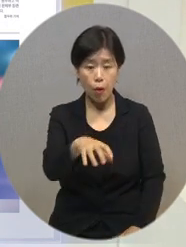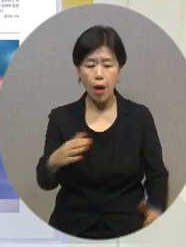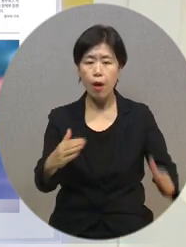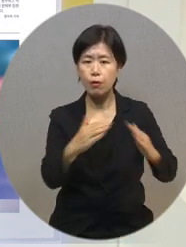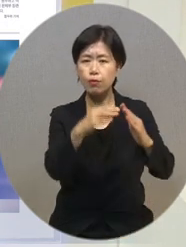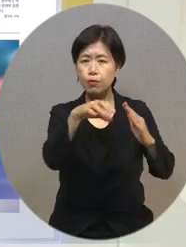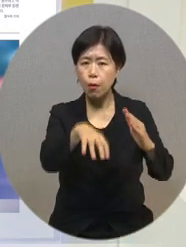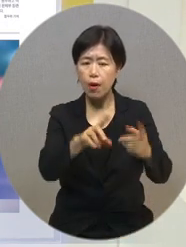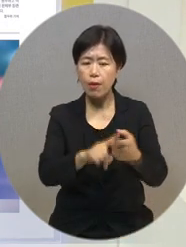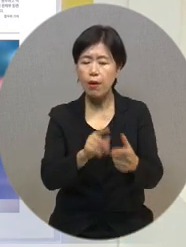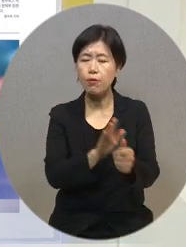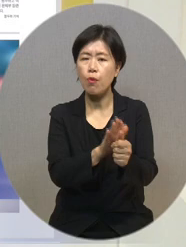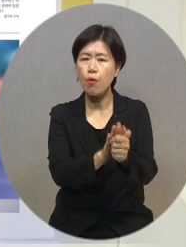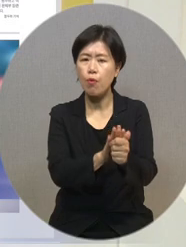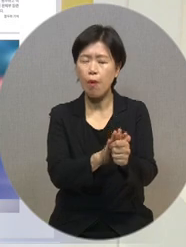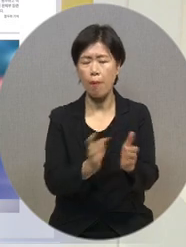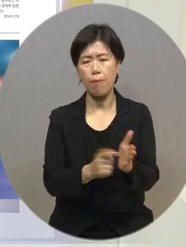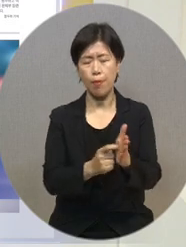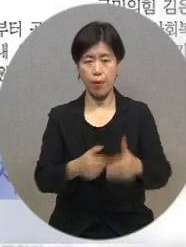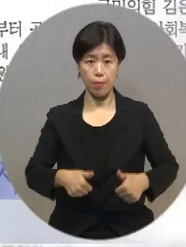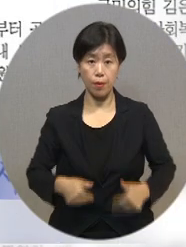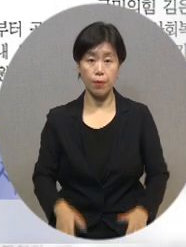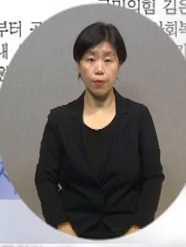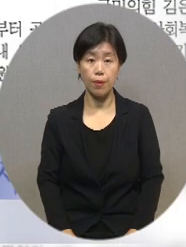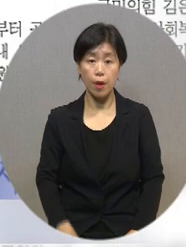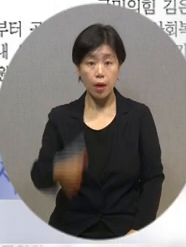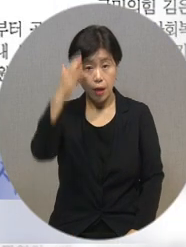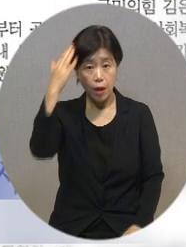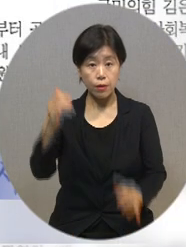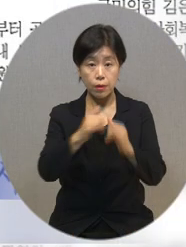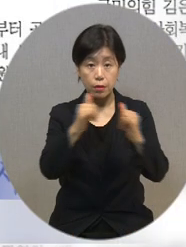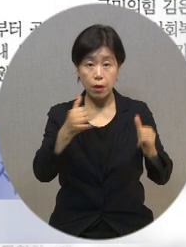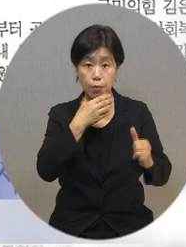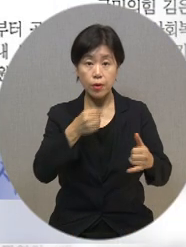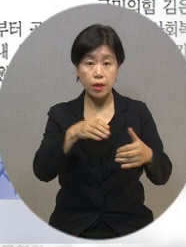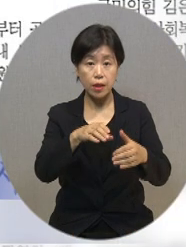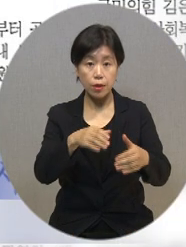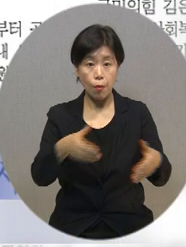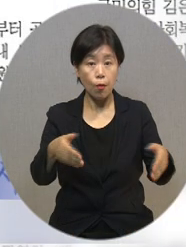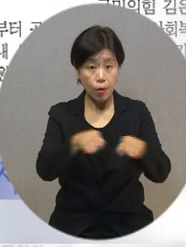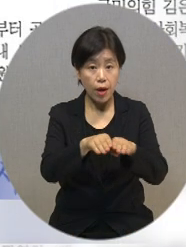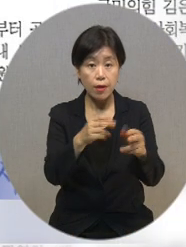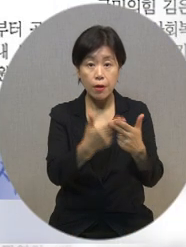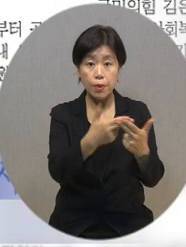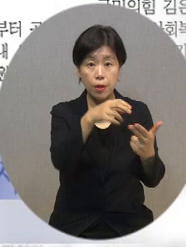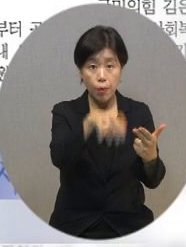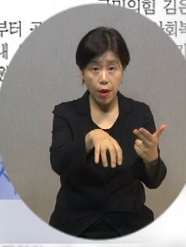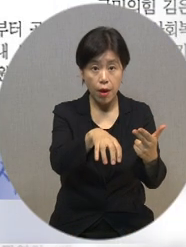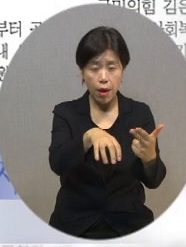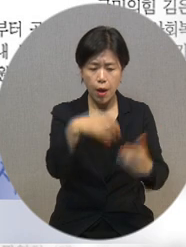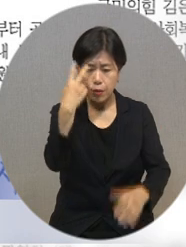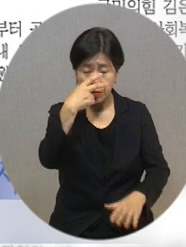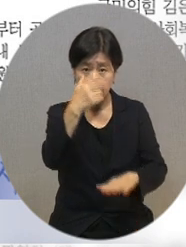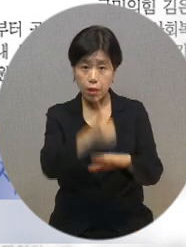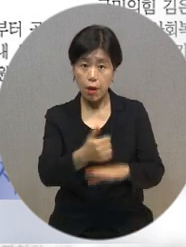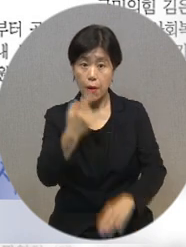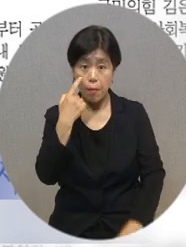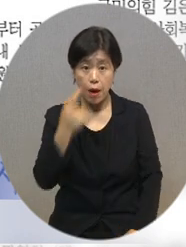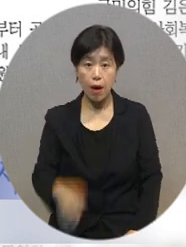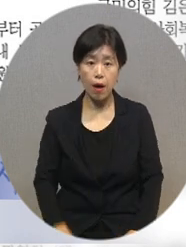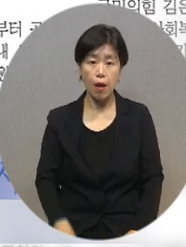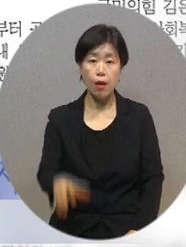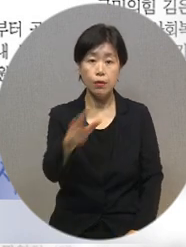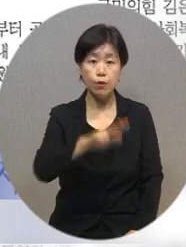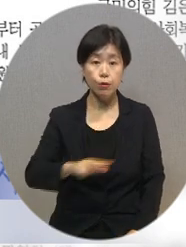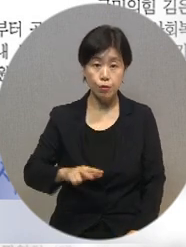지원이 시급한 것으로 나타났습니다 한국 사회복지관 협의의 사회복지관 현황 조사 결과에 따르면